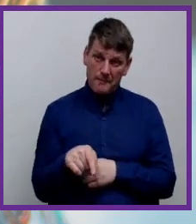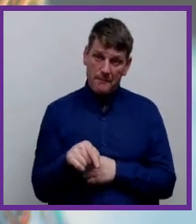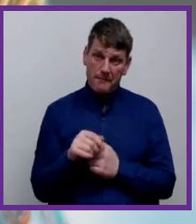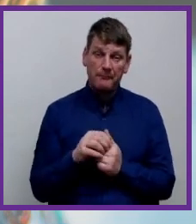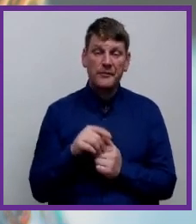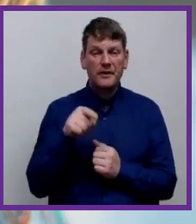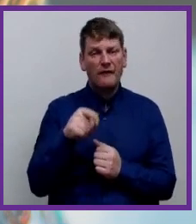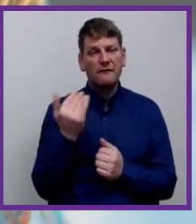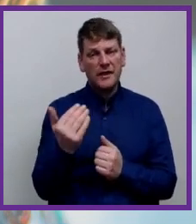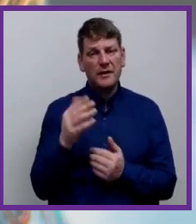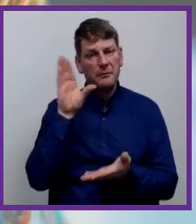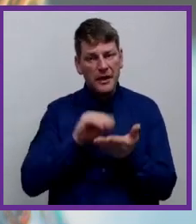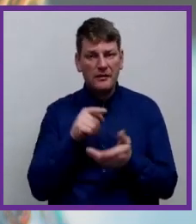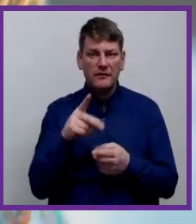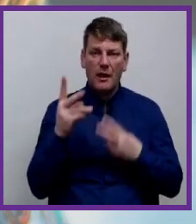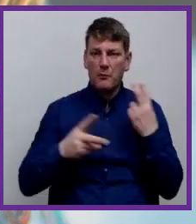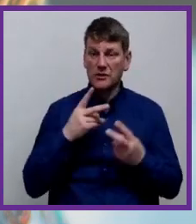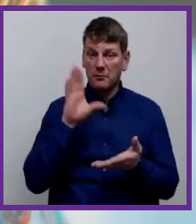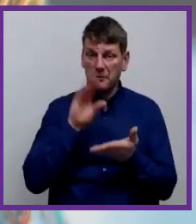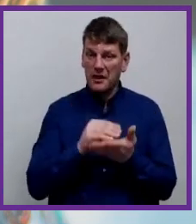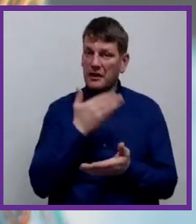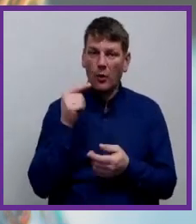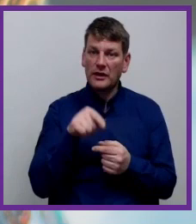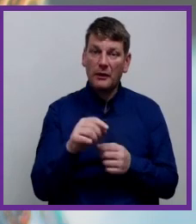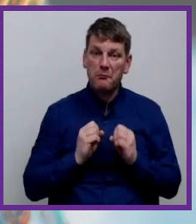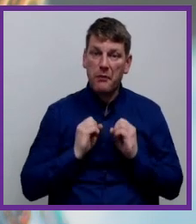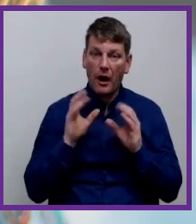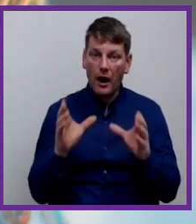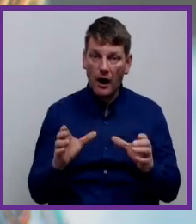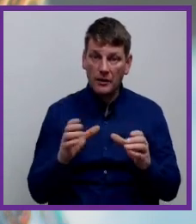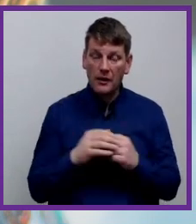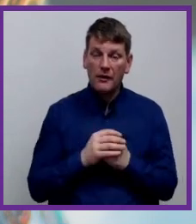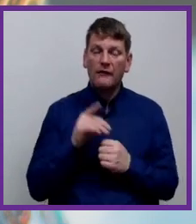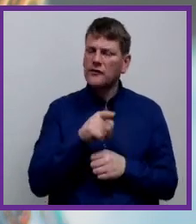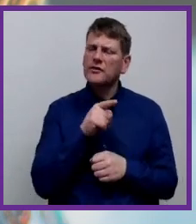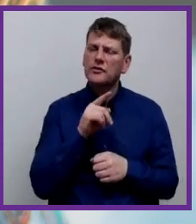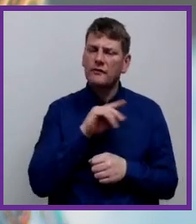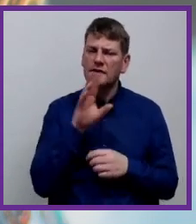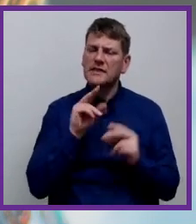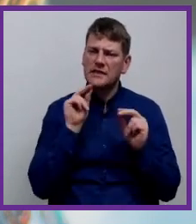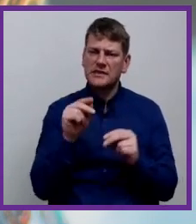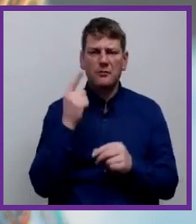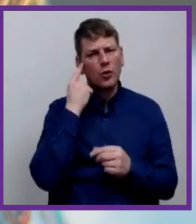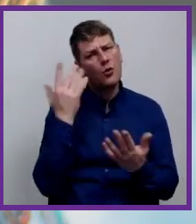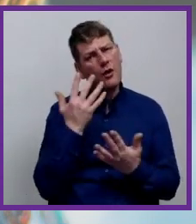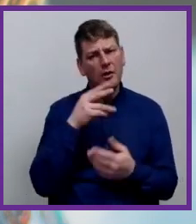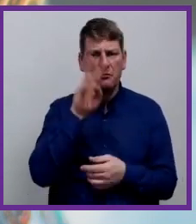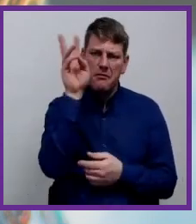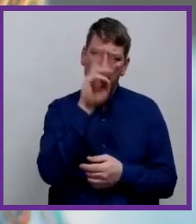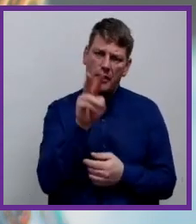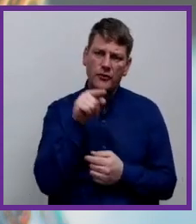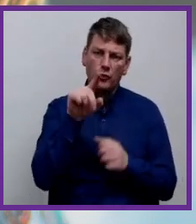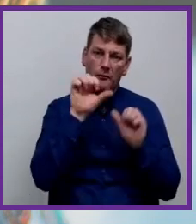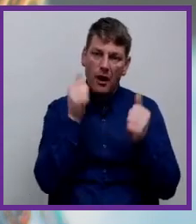viņa pieredze, arī šī emocionālā pieredze nav tik bagāta. Un tad viņš visticamāk domātu, viņš pētītu šo te mākslas